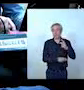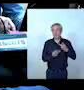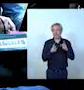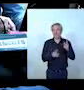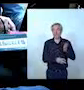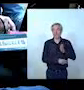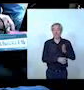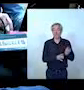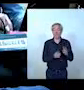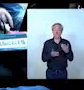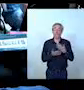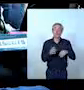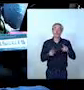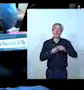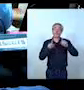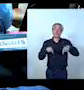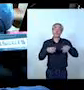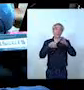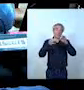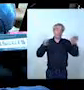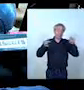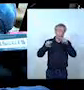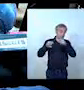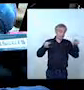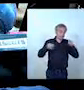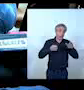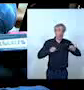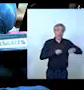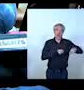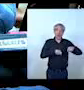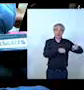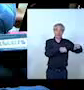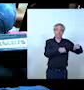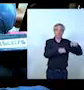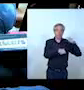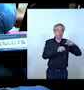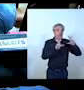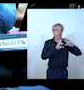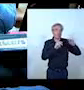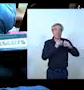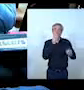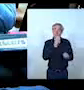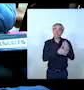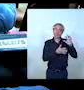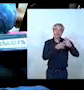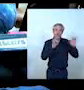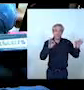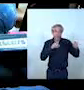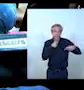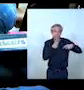budgétaire pour le fleuve qui nous permettra, avec Olivier Scott, de raconter une autre histoire du fleuve. Merci d regardé